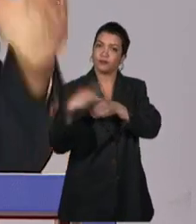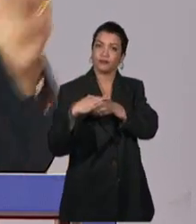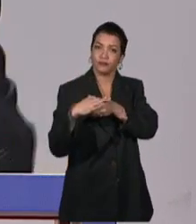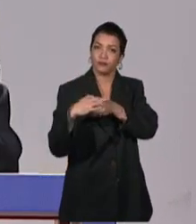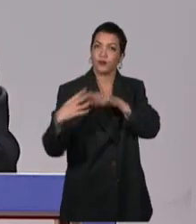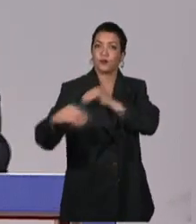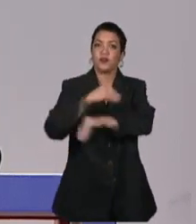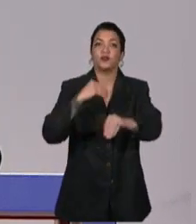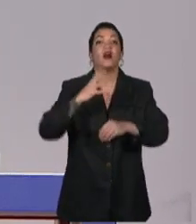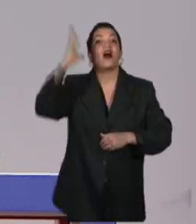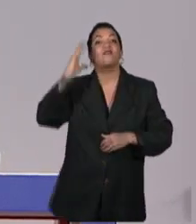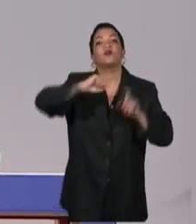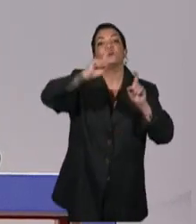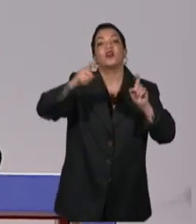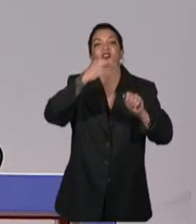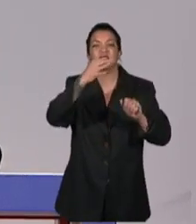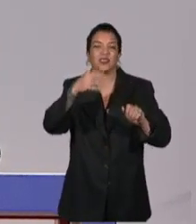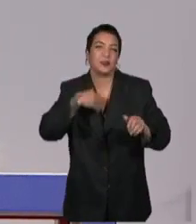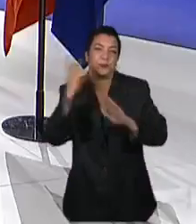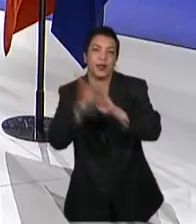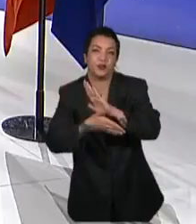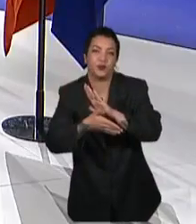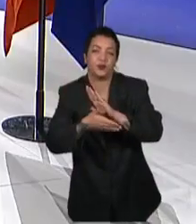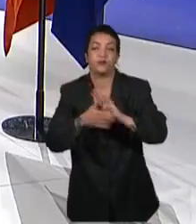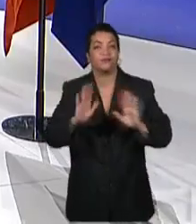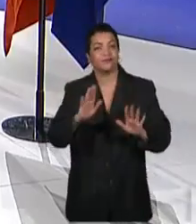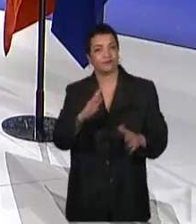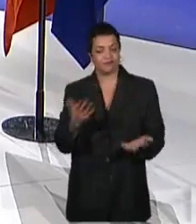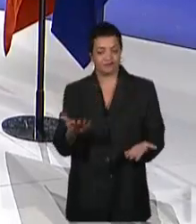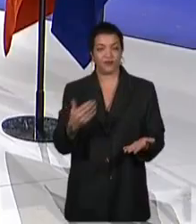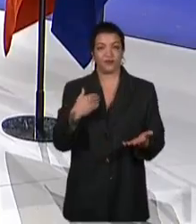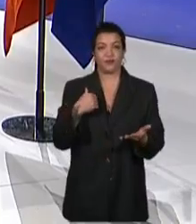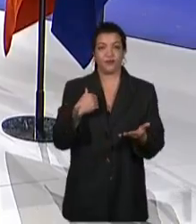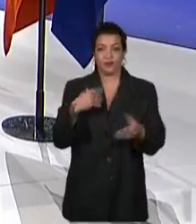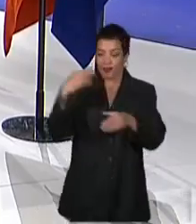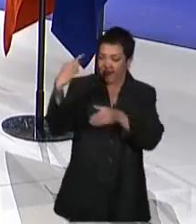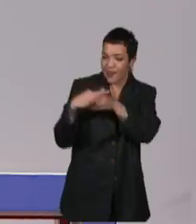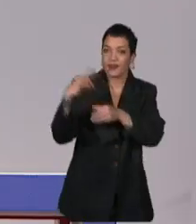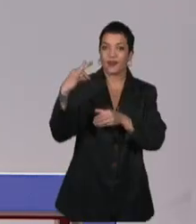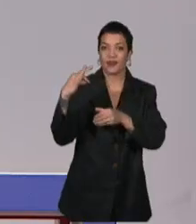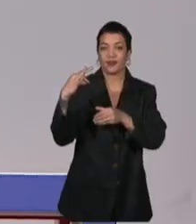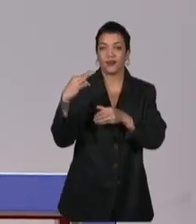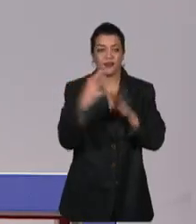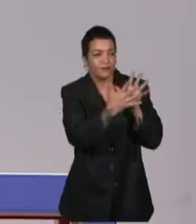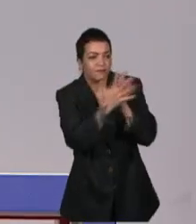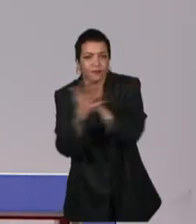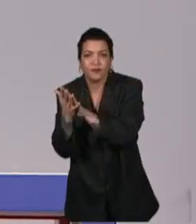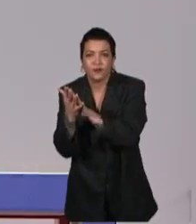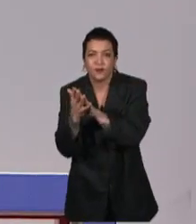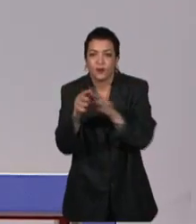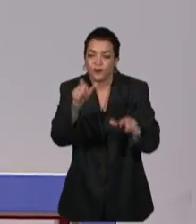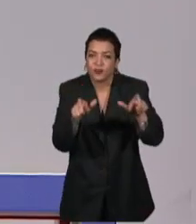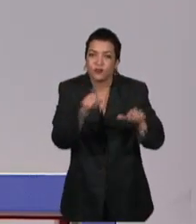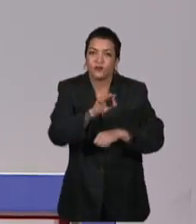sondeurs disaient perdu d'avance. Me faire élire, aller au contact des Français, puiser dans leur confiance,